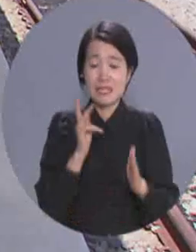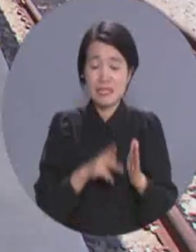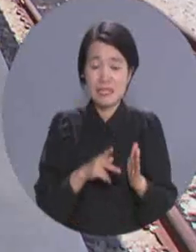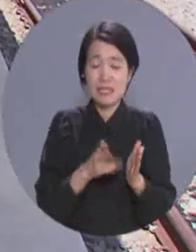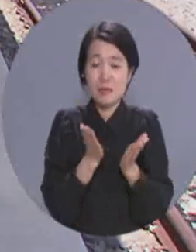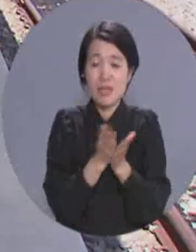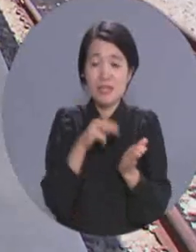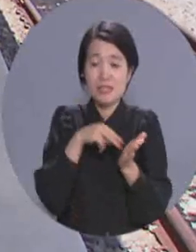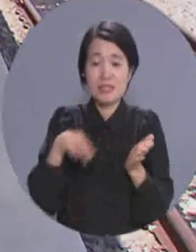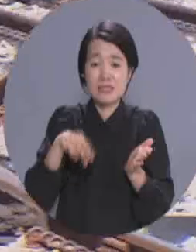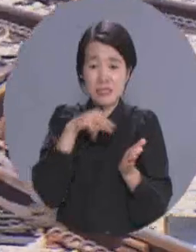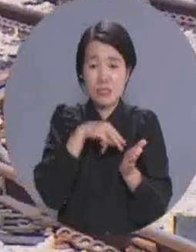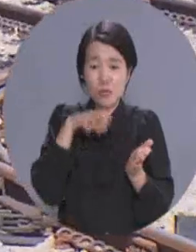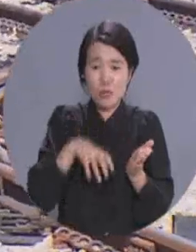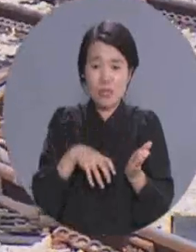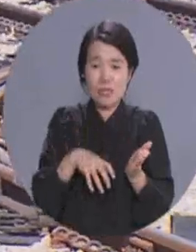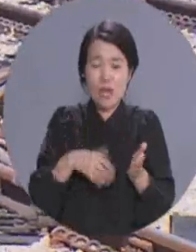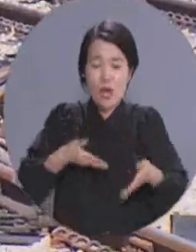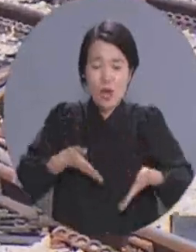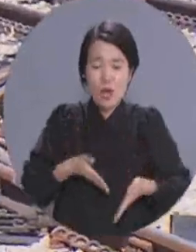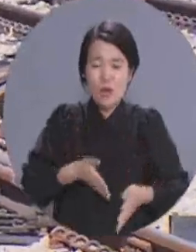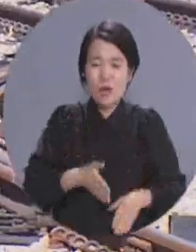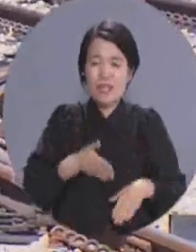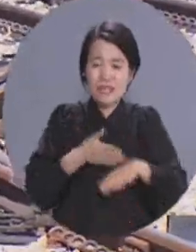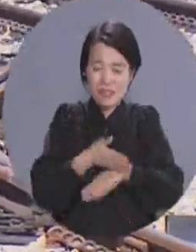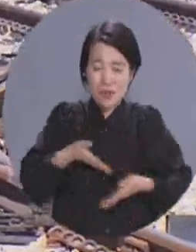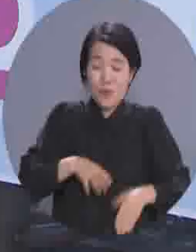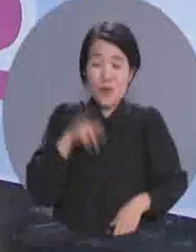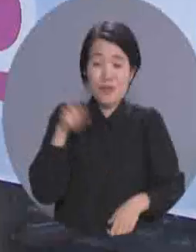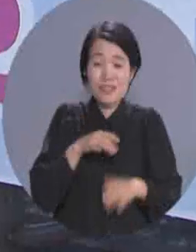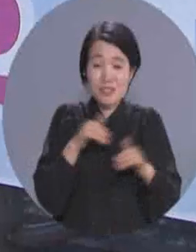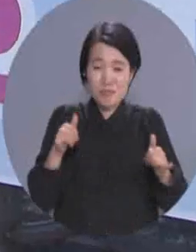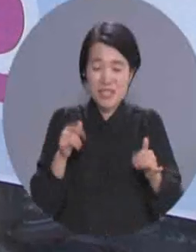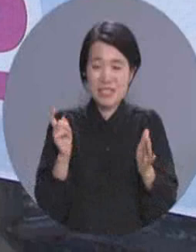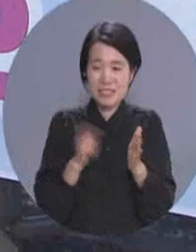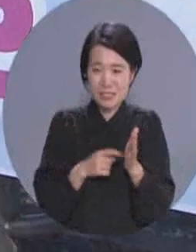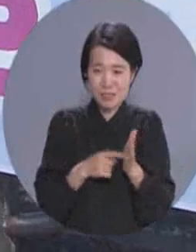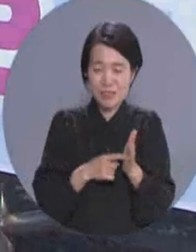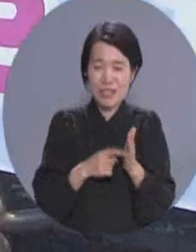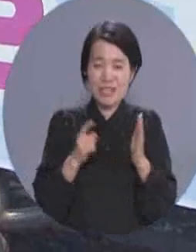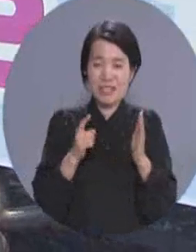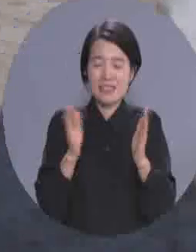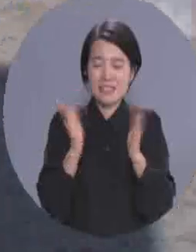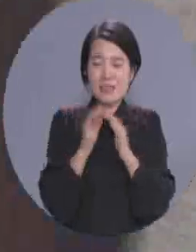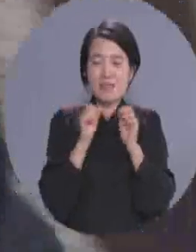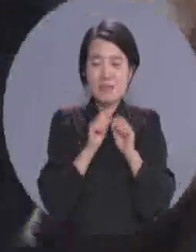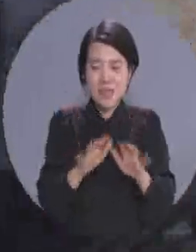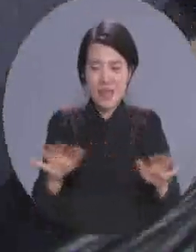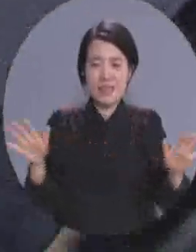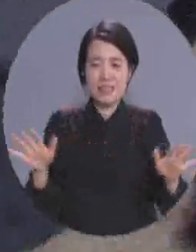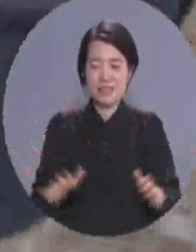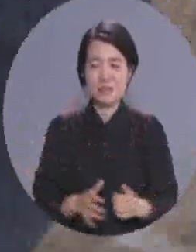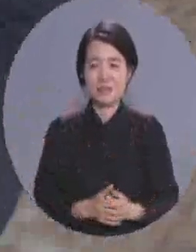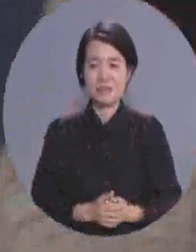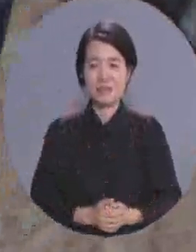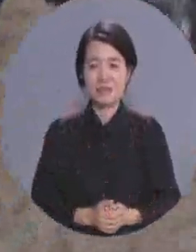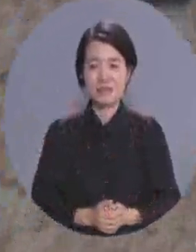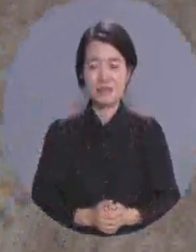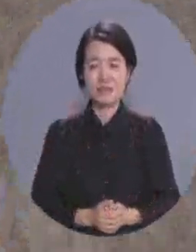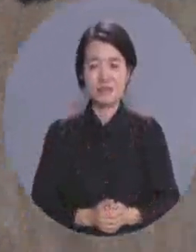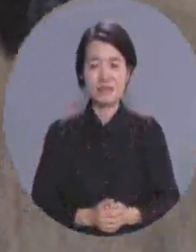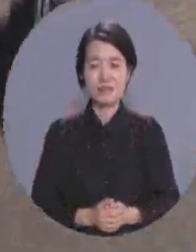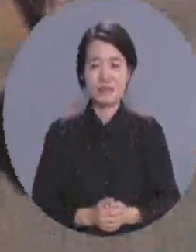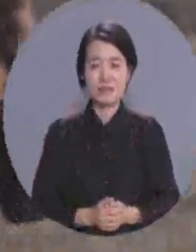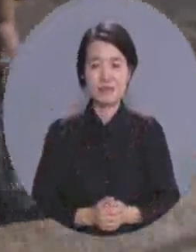기차역과 여객선 터미널에는 늦은 귀성행렬에 동참한 시민들이 서둘러 가족들 품으로 향했습니다 MBC